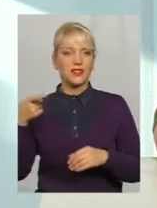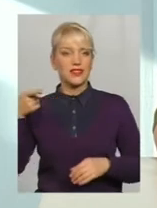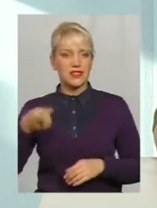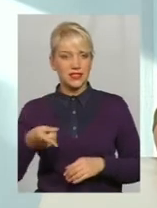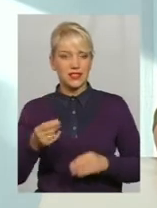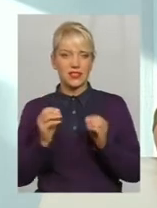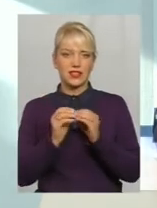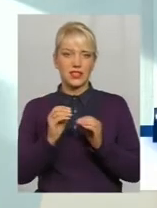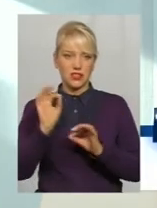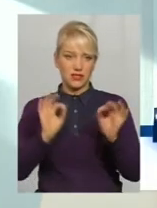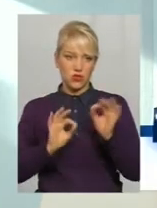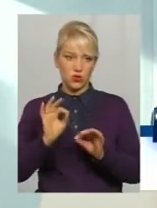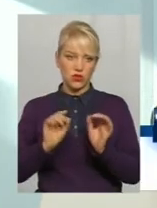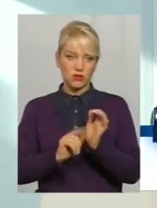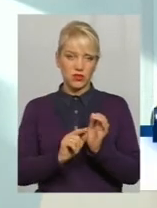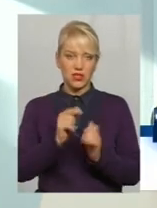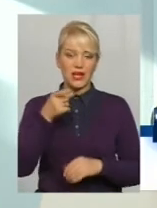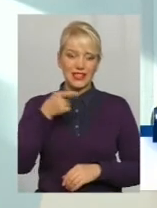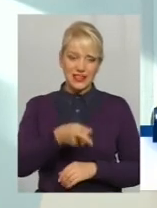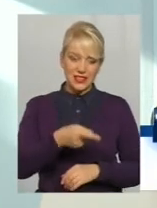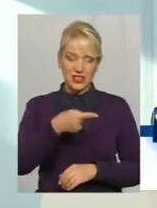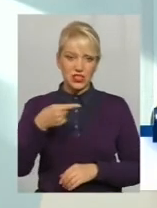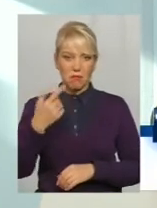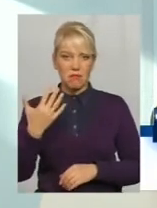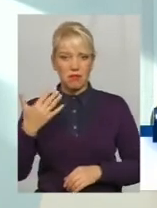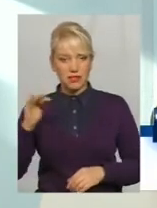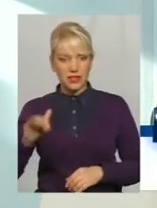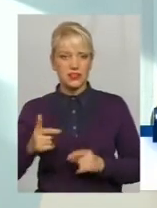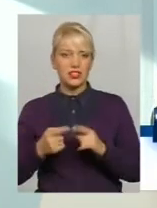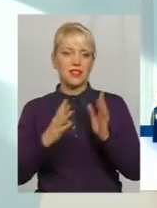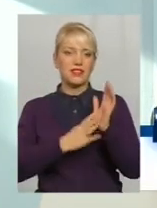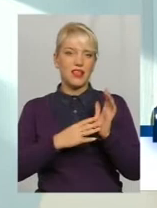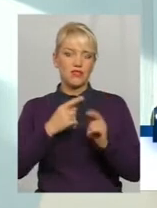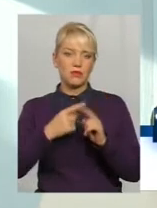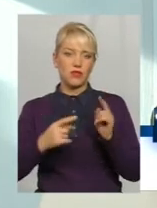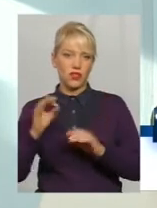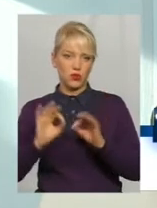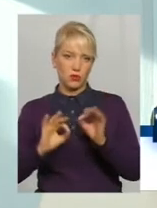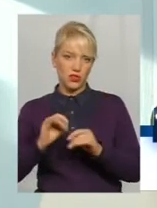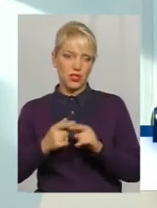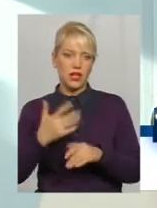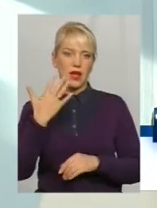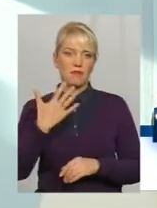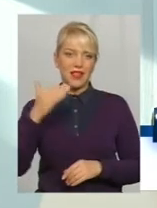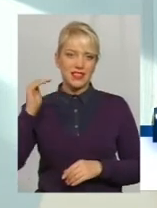– 10% пенсіонерів. Від 1000 до 5 – 9,5%. І понад 5000 у нас.